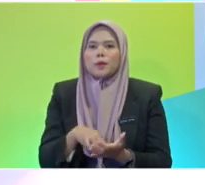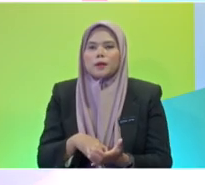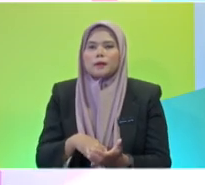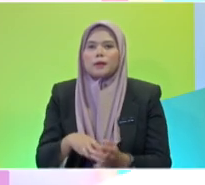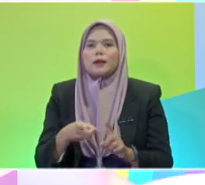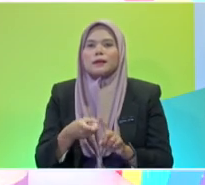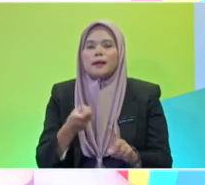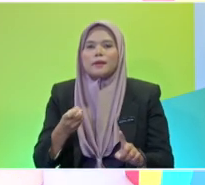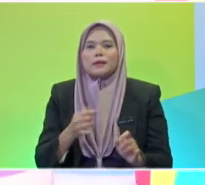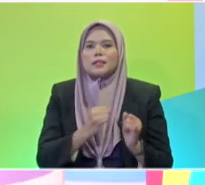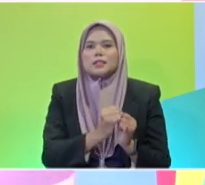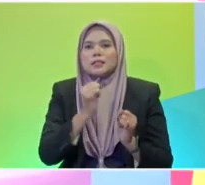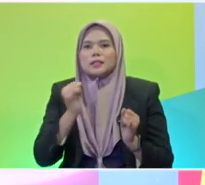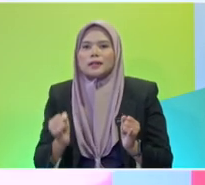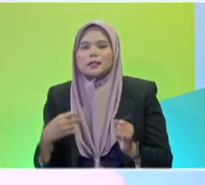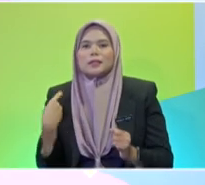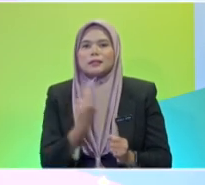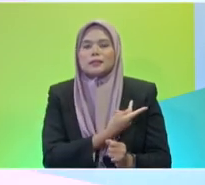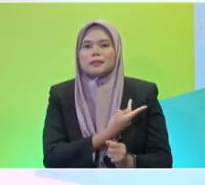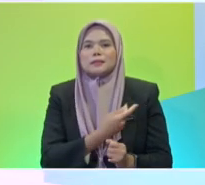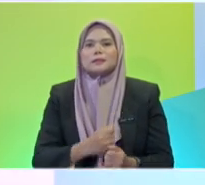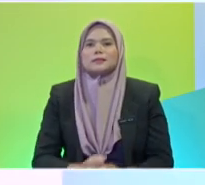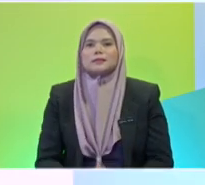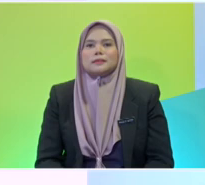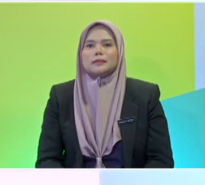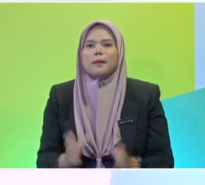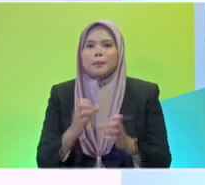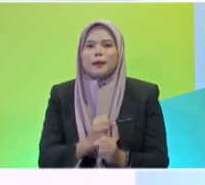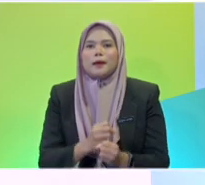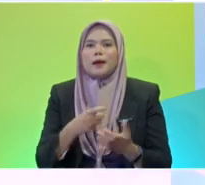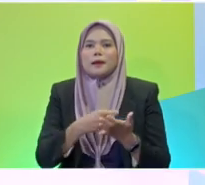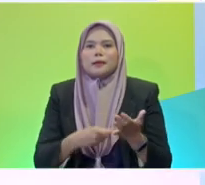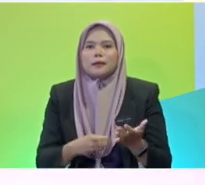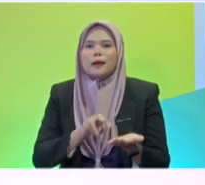beliau menawarkan harga yang murah kepada kita